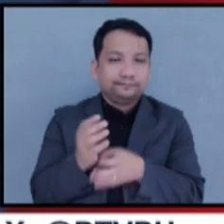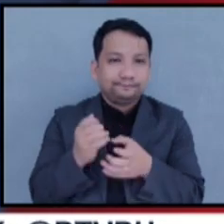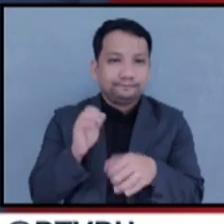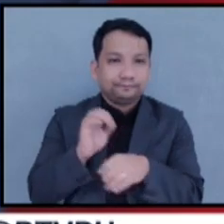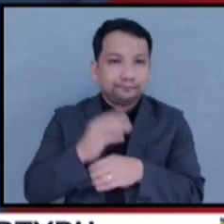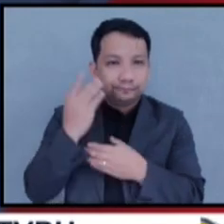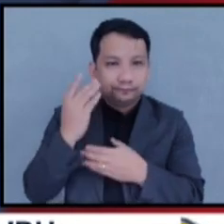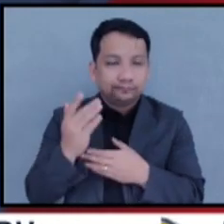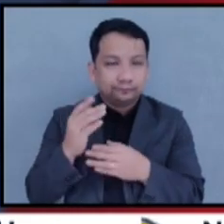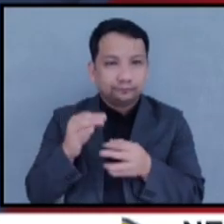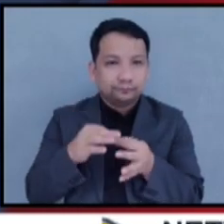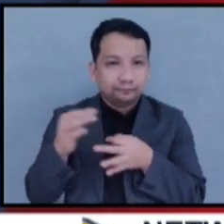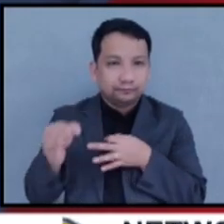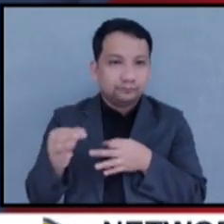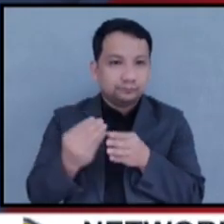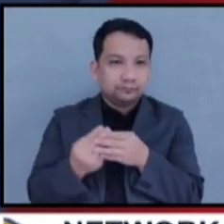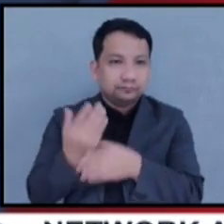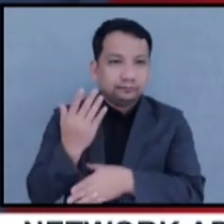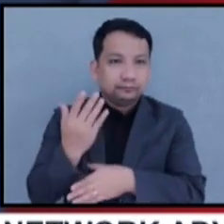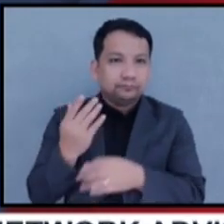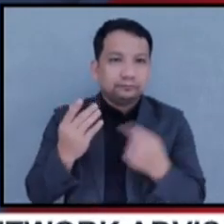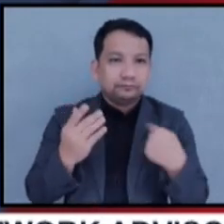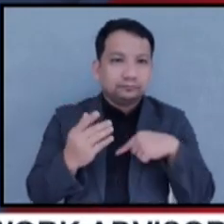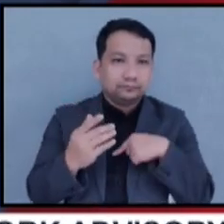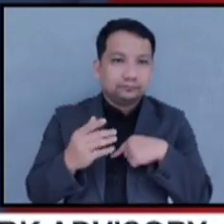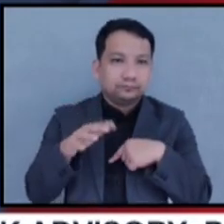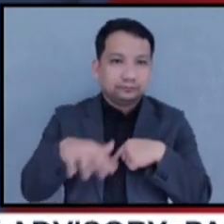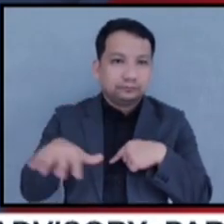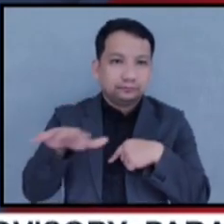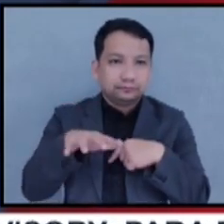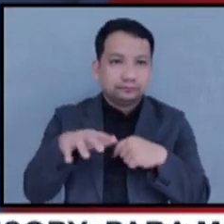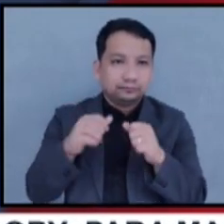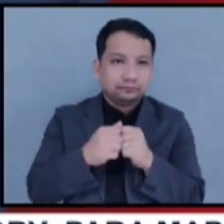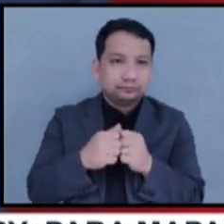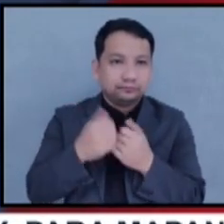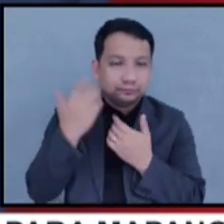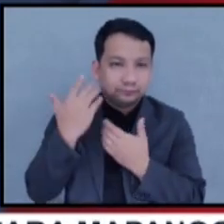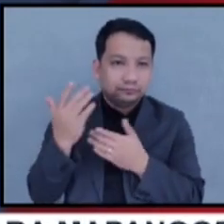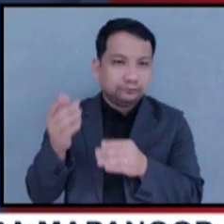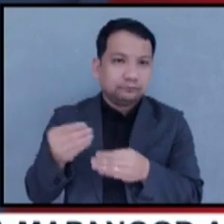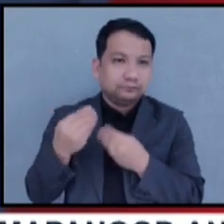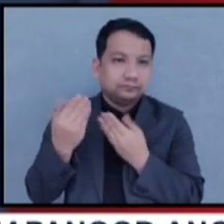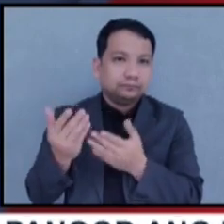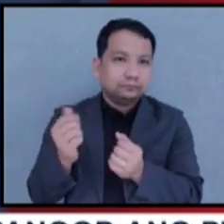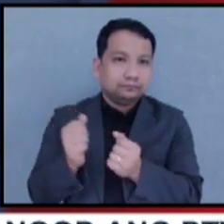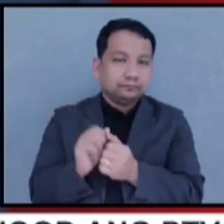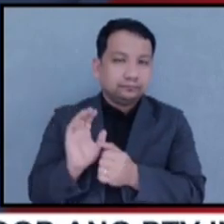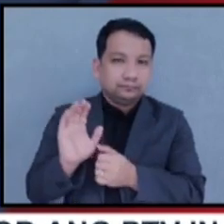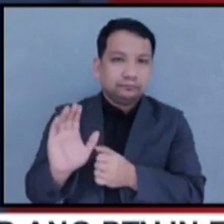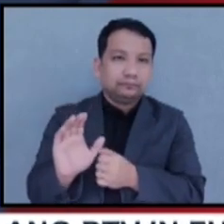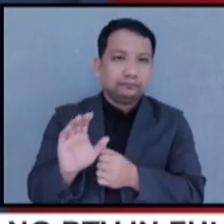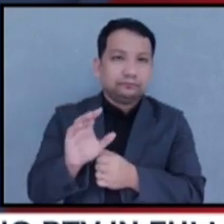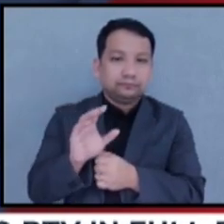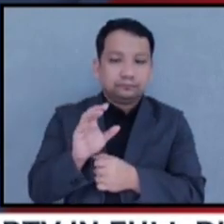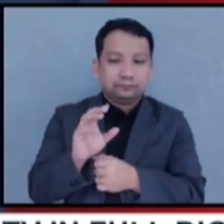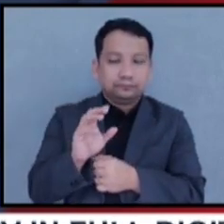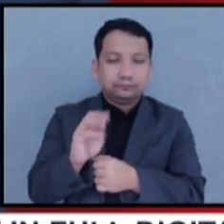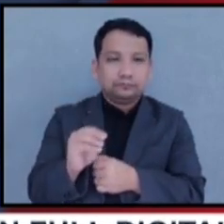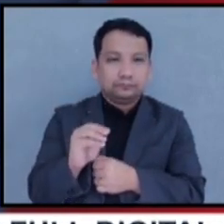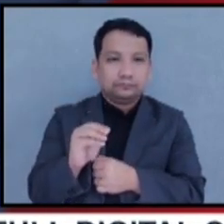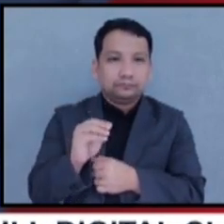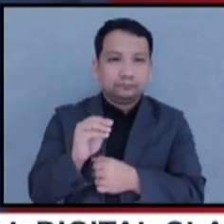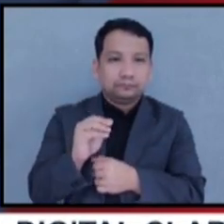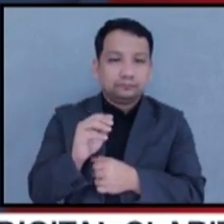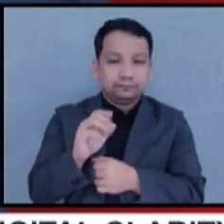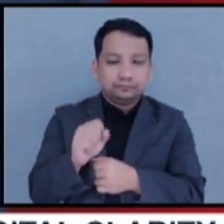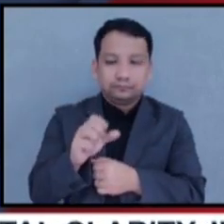para mag-expand at mag-grow. So ito pong lahat po na to, binibigay po namin sa mga SMEs na willing